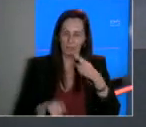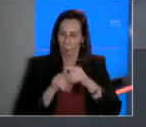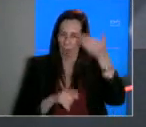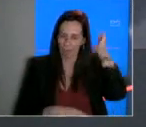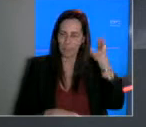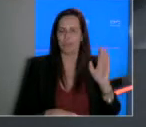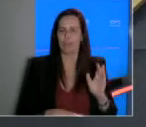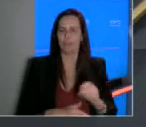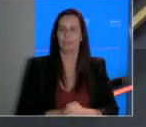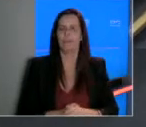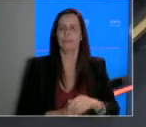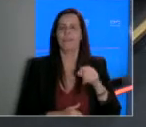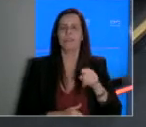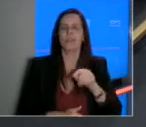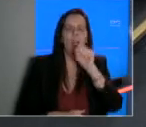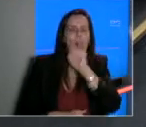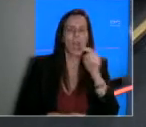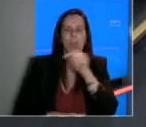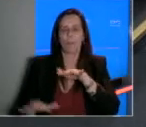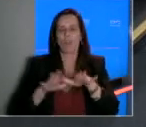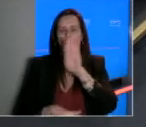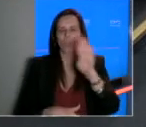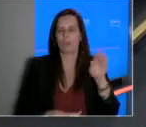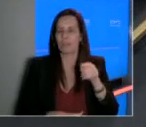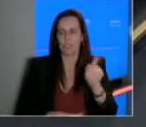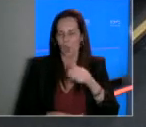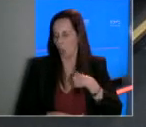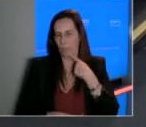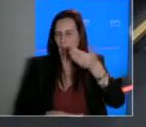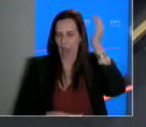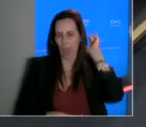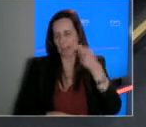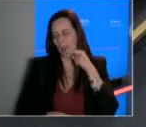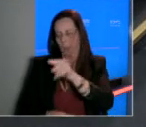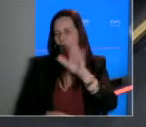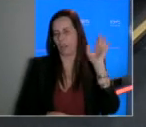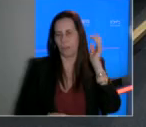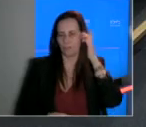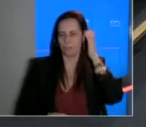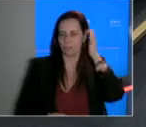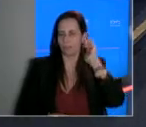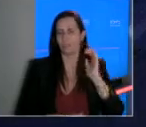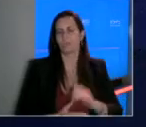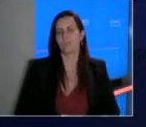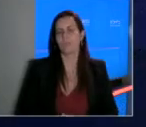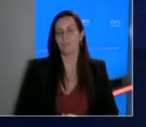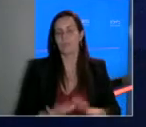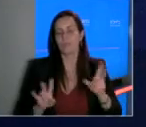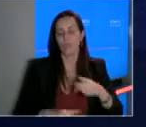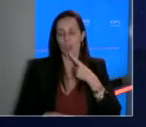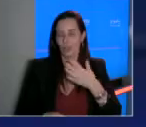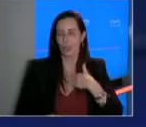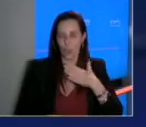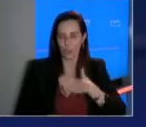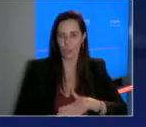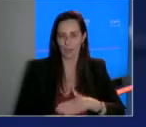ברשותכם, זוחל לקואליציית נתניהו. זה לא אני אמרתי שלא תכעסו עליי. זה מה שיש לנו להגיד. אני